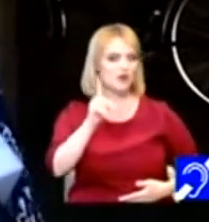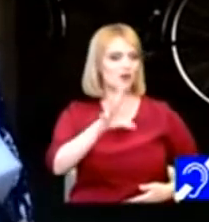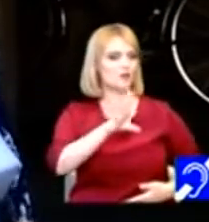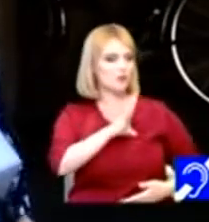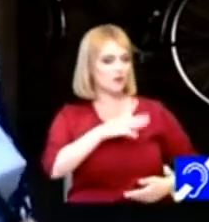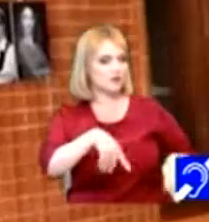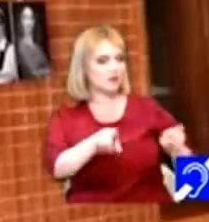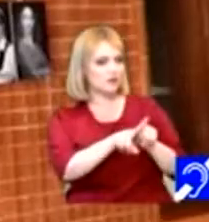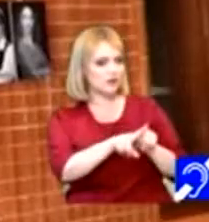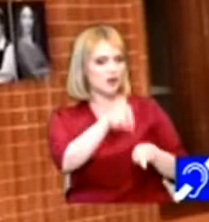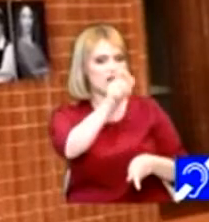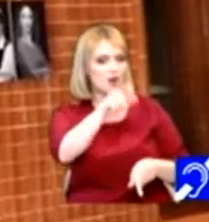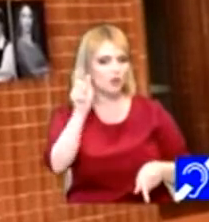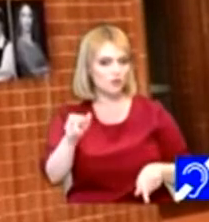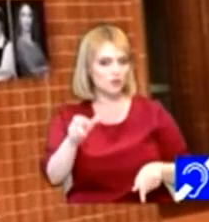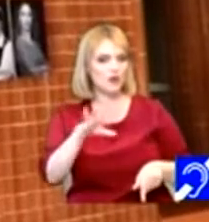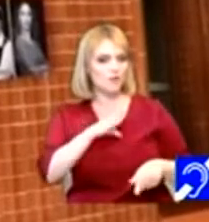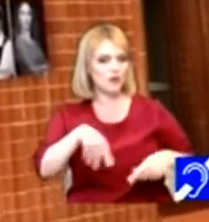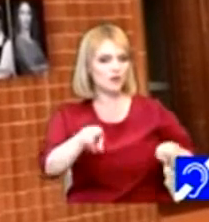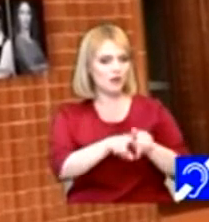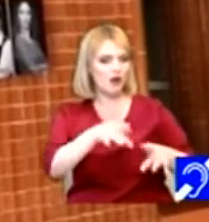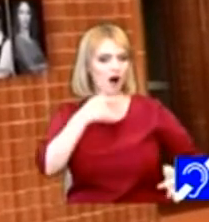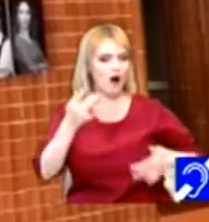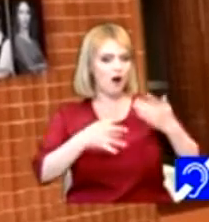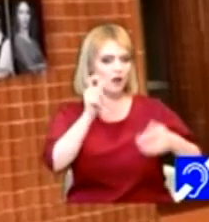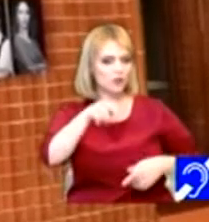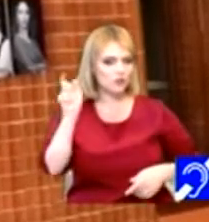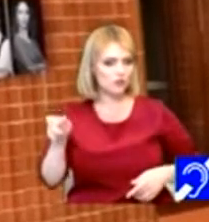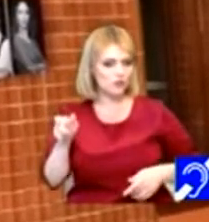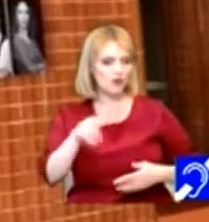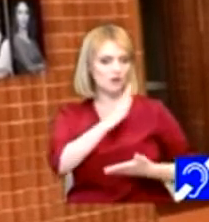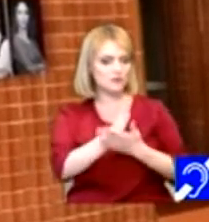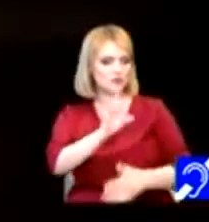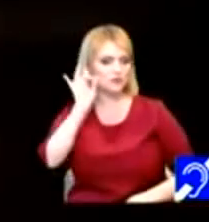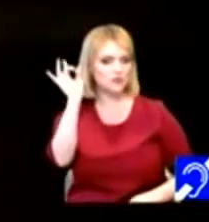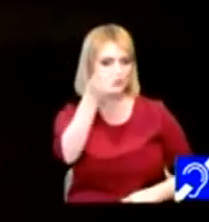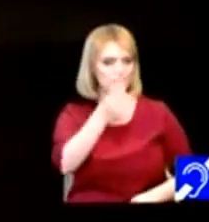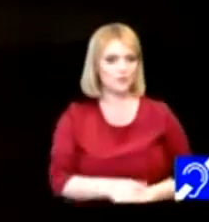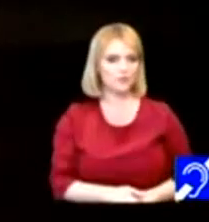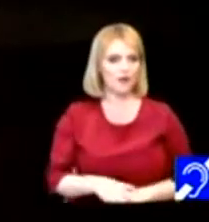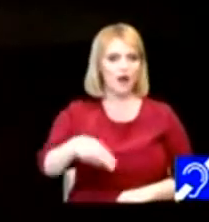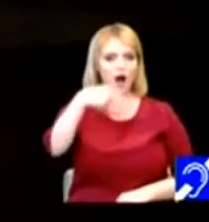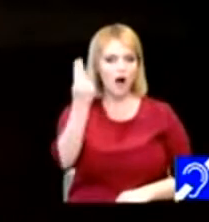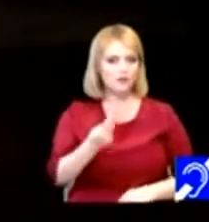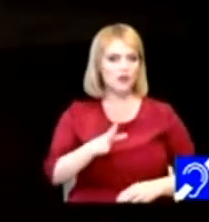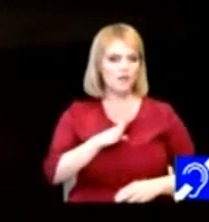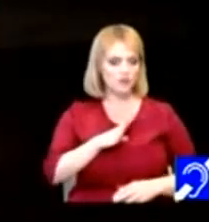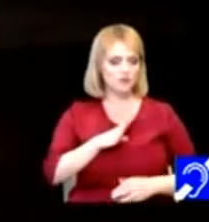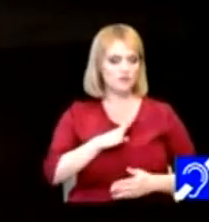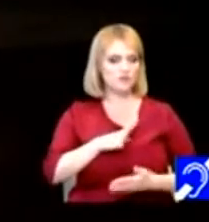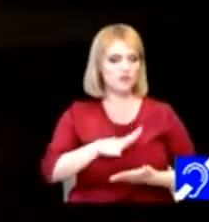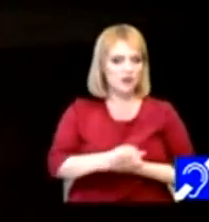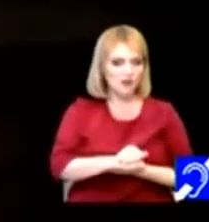Mihai Volontir, că a fost Anatol Pânzaru, că a fost Codău, că am fost noi. Arta a fost călcată în